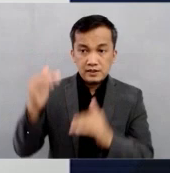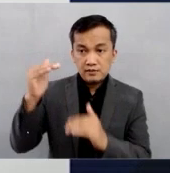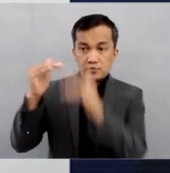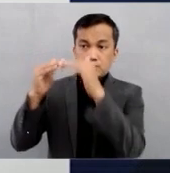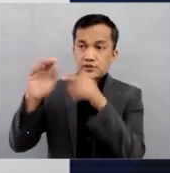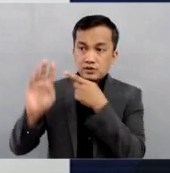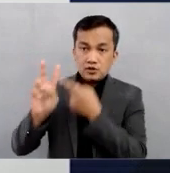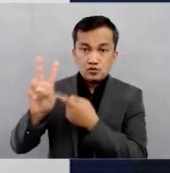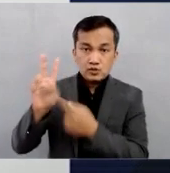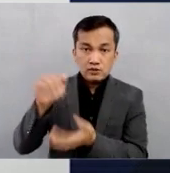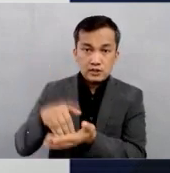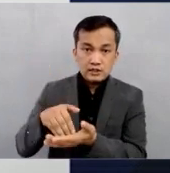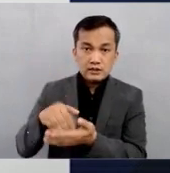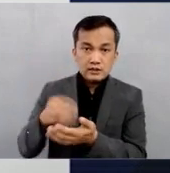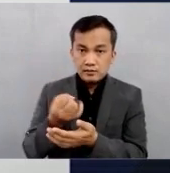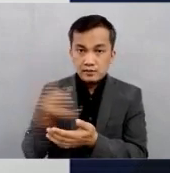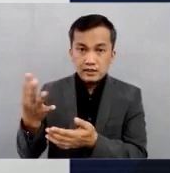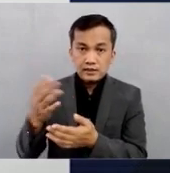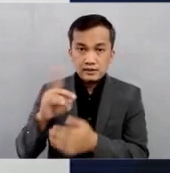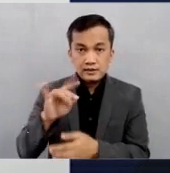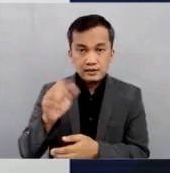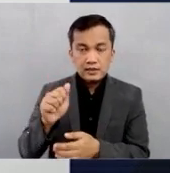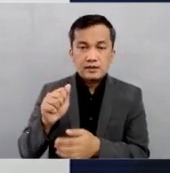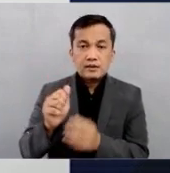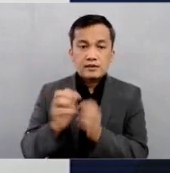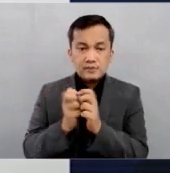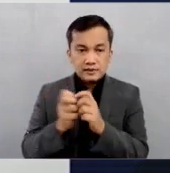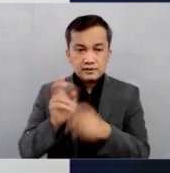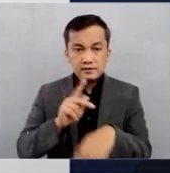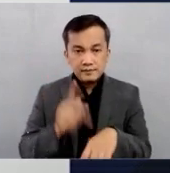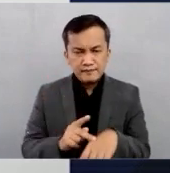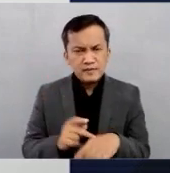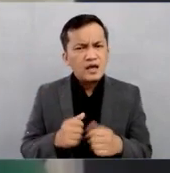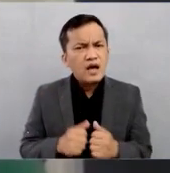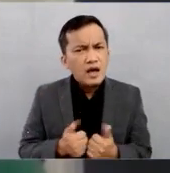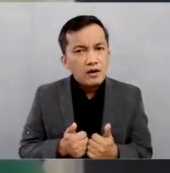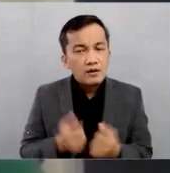ang mga kaso ng Delta variant sa bansa. Paano yan nangyari?